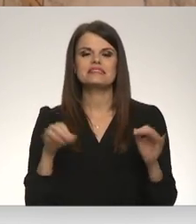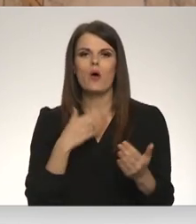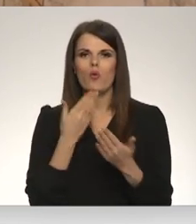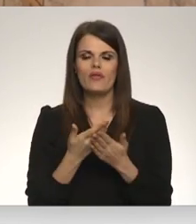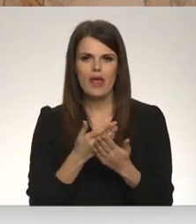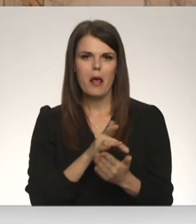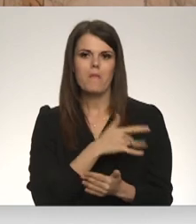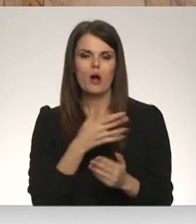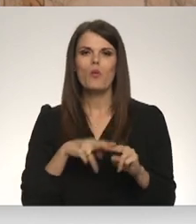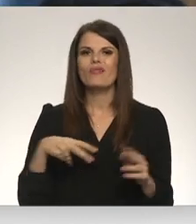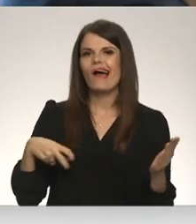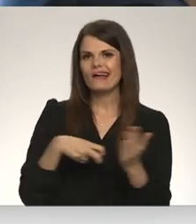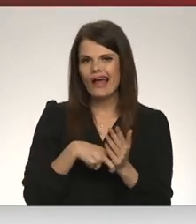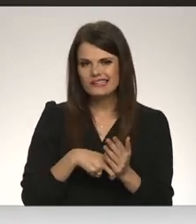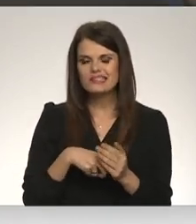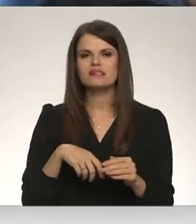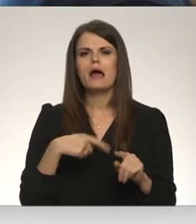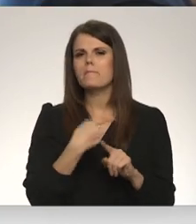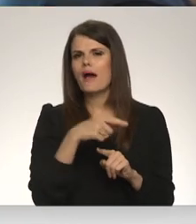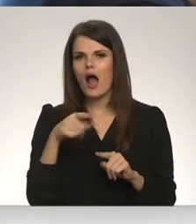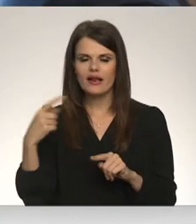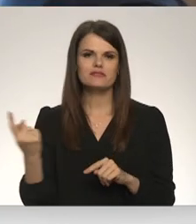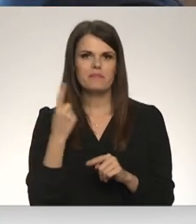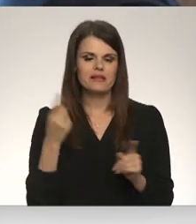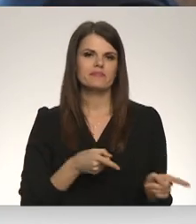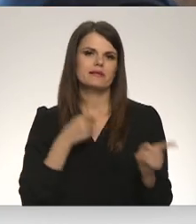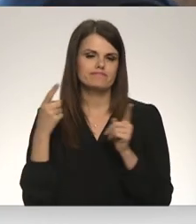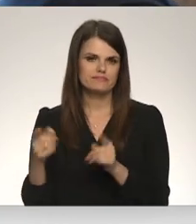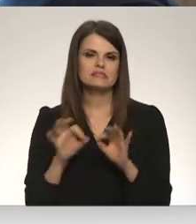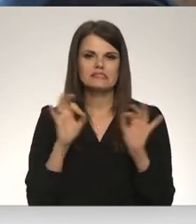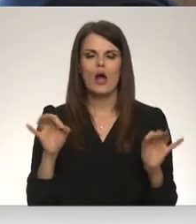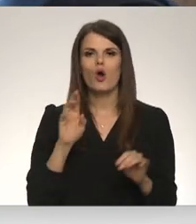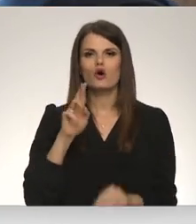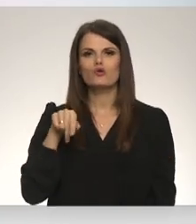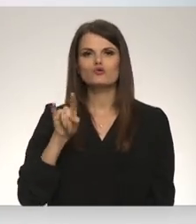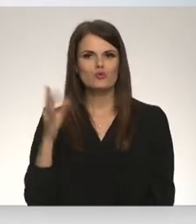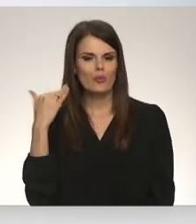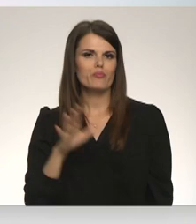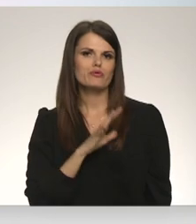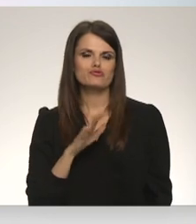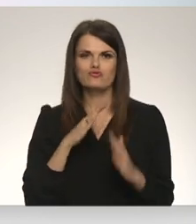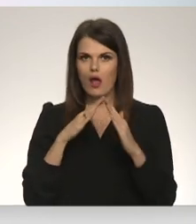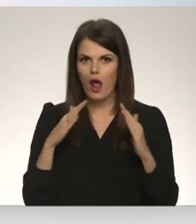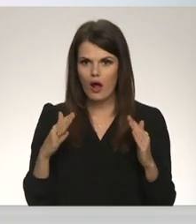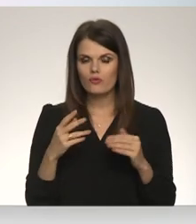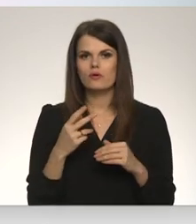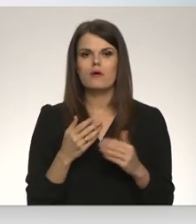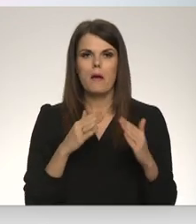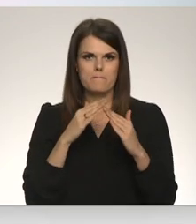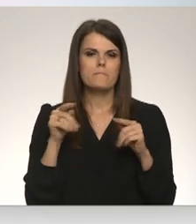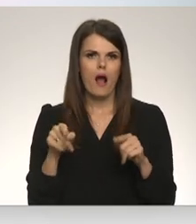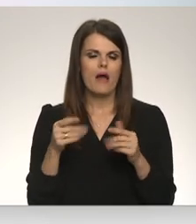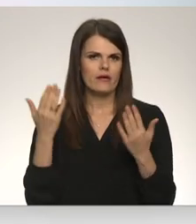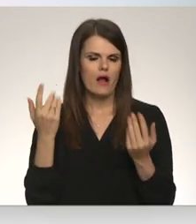un reģistrēšanās, viss cits no pirmdienas pārcelsies uz RTU bijušo ēku. Ņemot vērā, kad māja kādu laiku